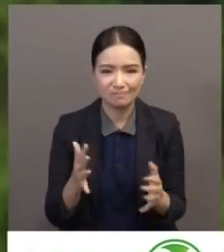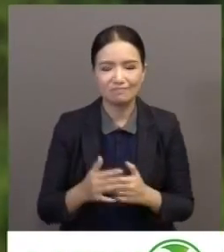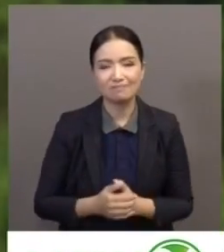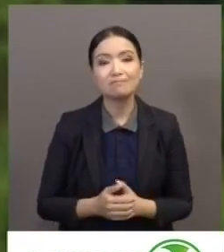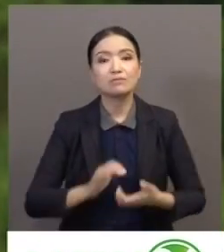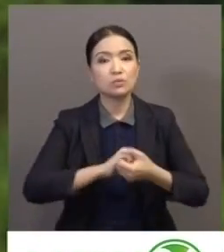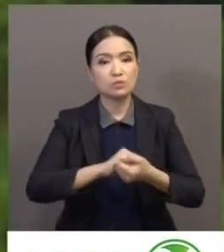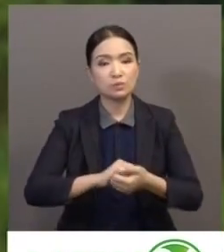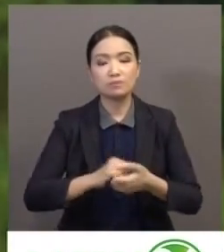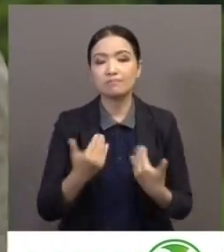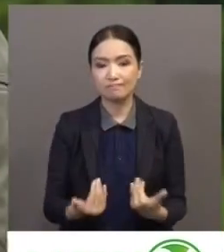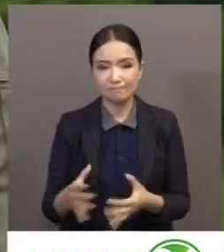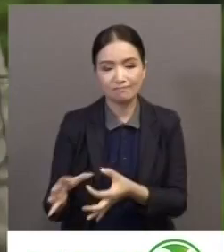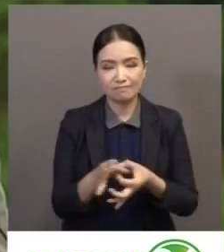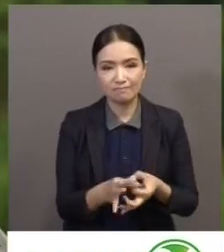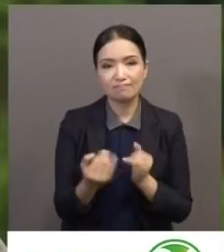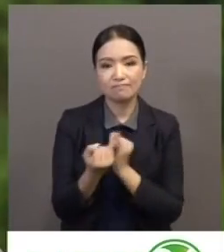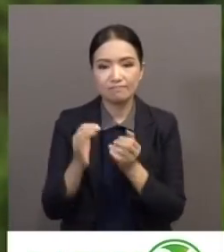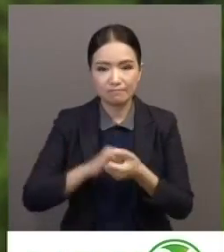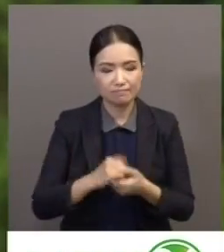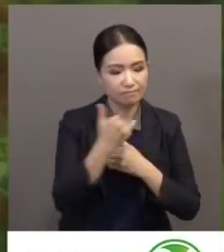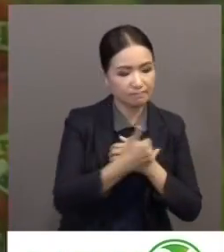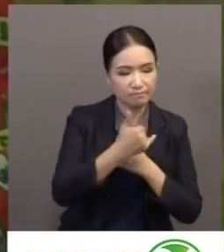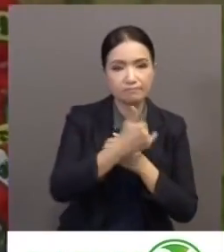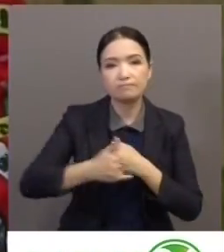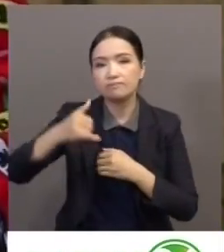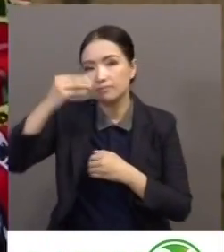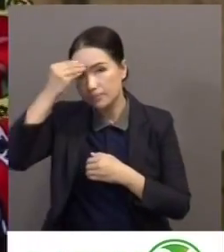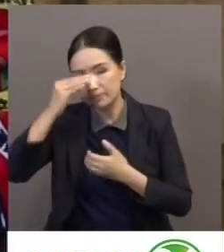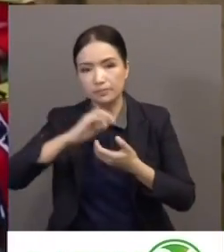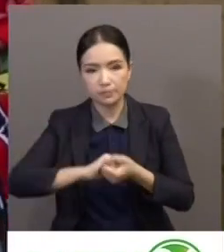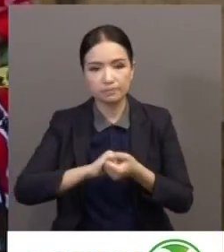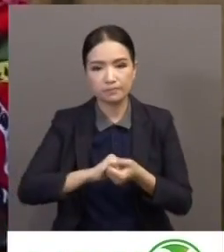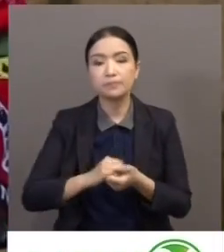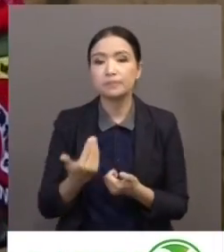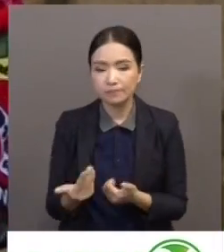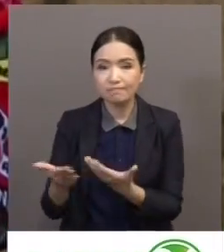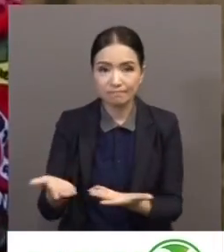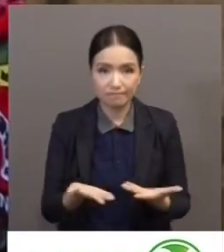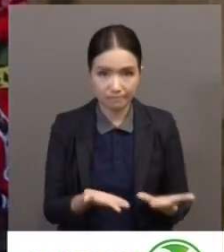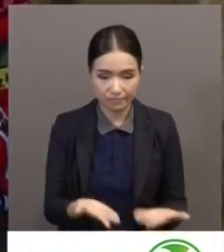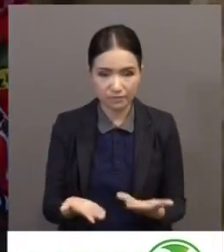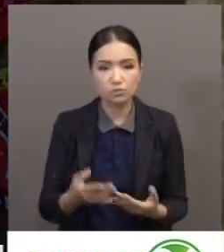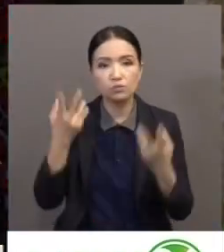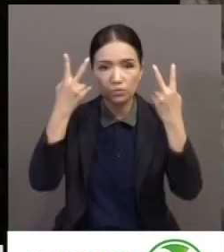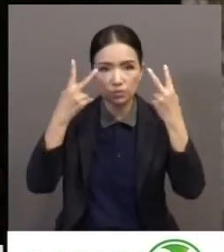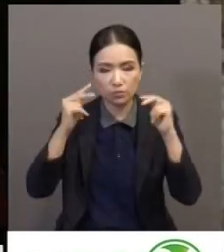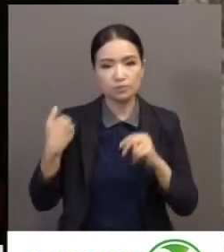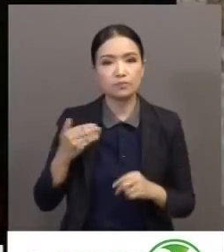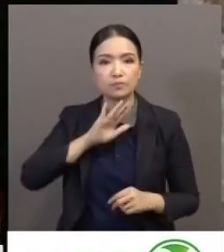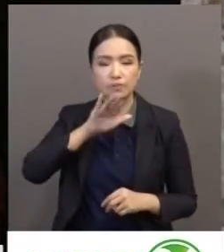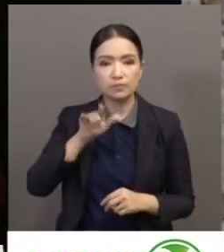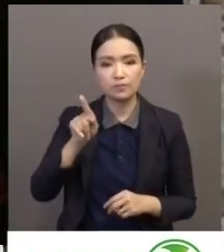ร่วมมือกันครั้งนี้ยังถือเป็นการเชื่อมความสัมพันธ์ระหว่าง2ประเทศทั้งไทยและญี่ปุ่นโดยได้รับการต้อนรับจากนายกเทศมน